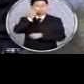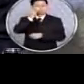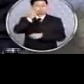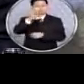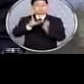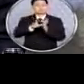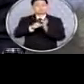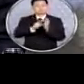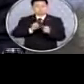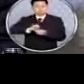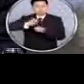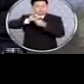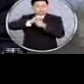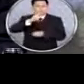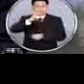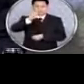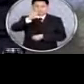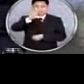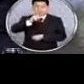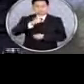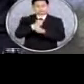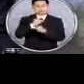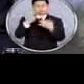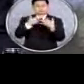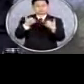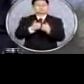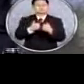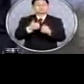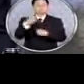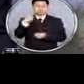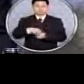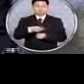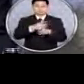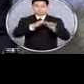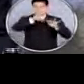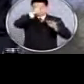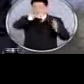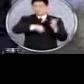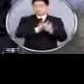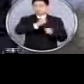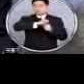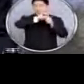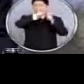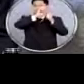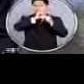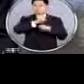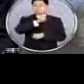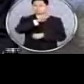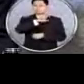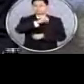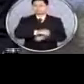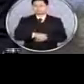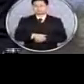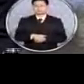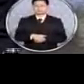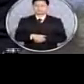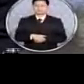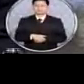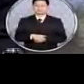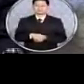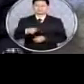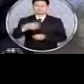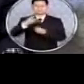时间创造了35万个就业机会，而同样的时间民进党只创造了这个14万。我们